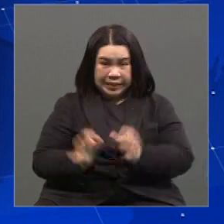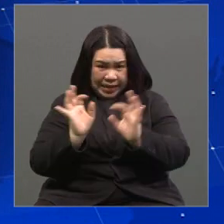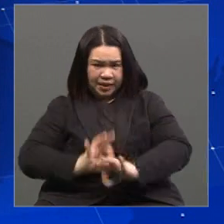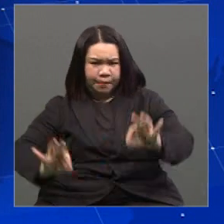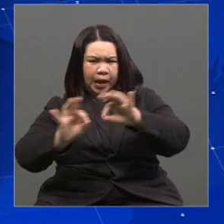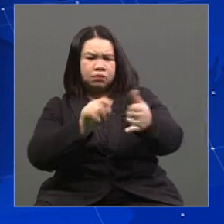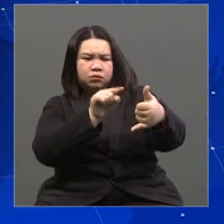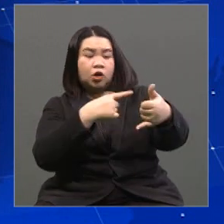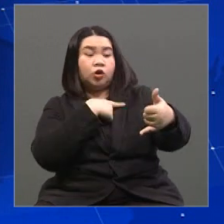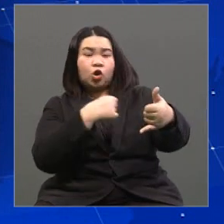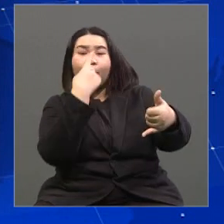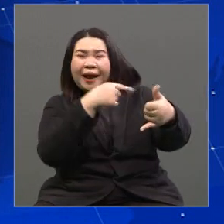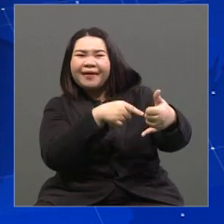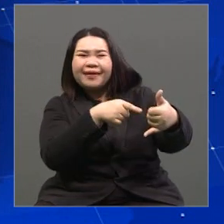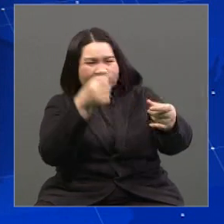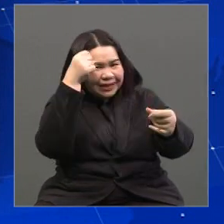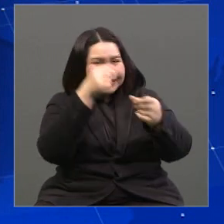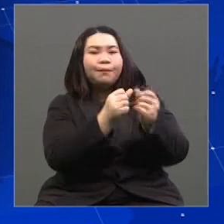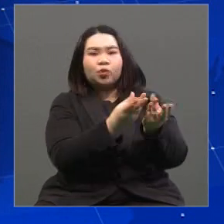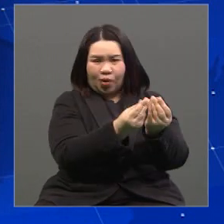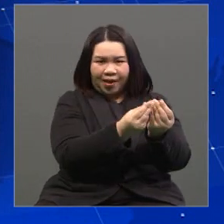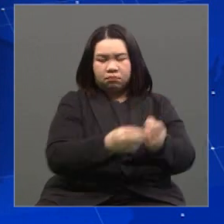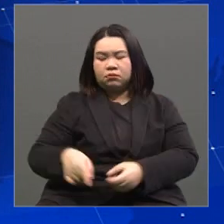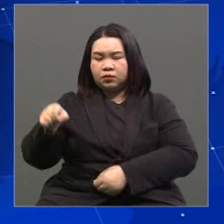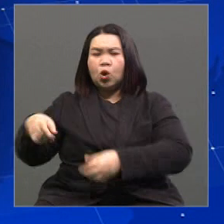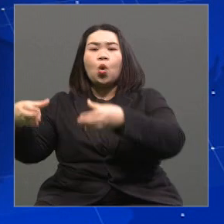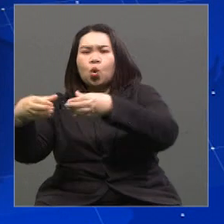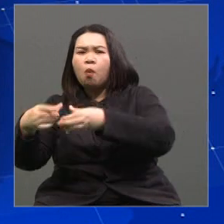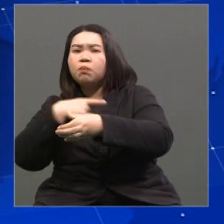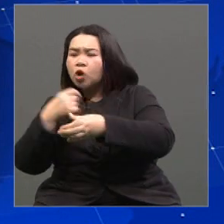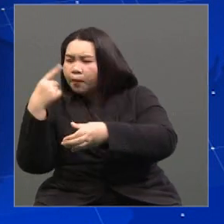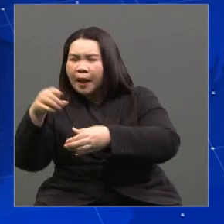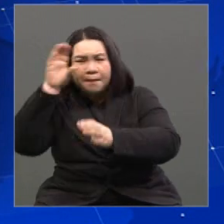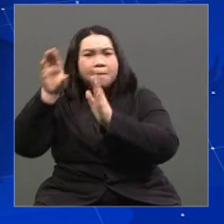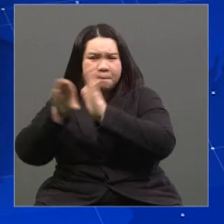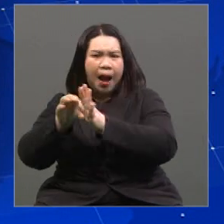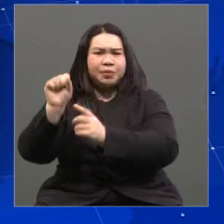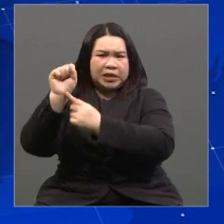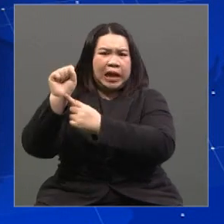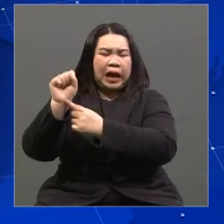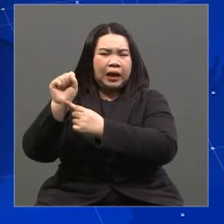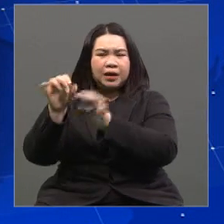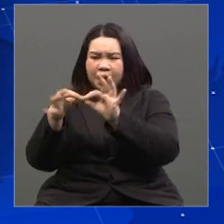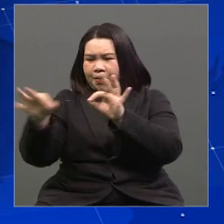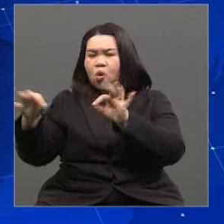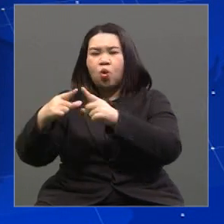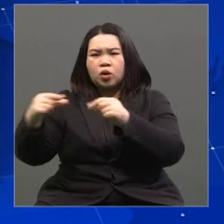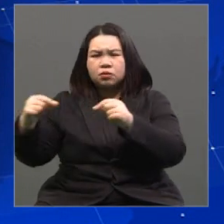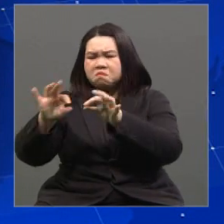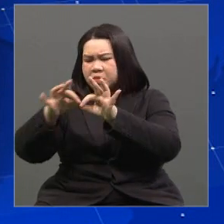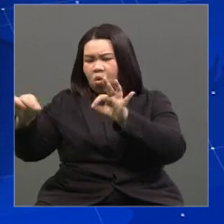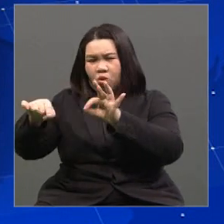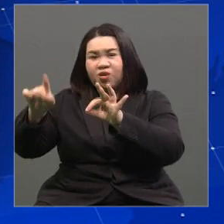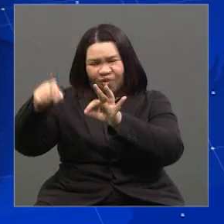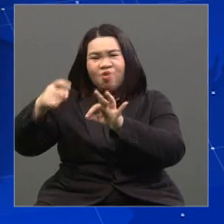พรรคที่ชอบที่ใช่ก็จำหมายเลขไปละกันส่วนพรรคก็ช่วงนี้ก็จำตราสัญลักษณ์ไปก็แล้วกันหรือว่าอาจจะจำชื่อก็ได้เพราะเขามี